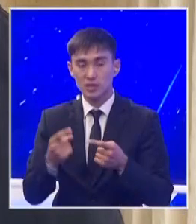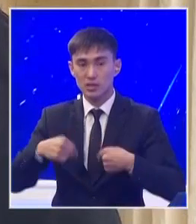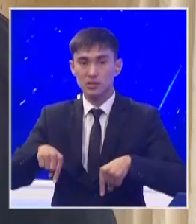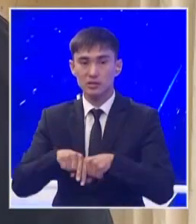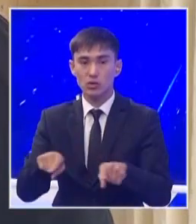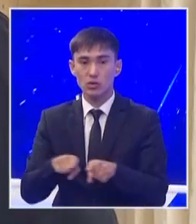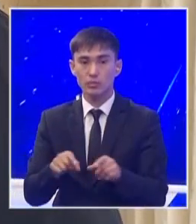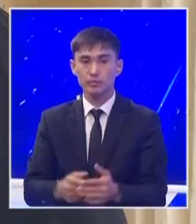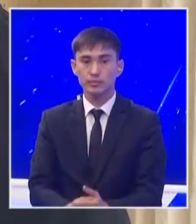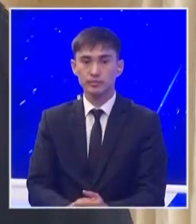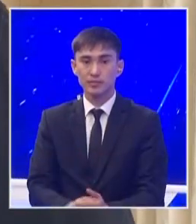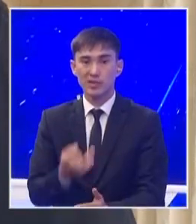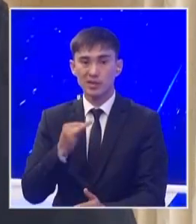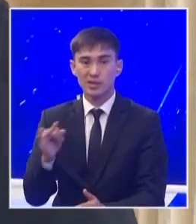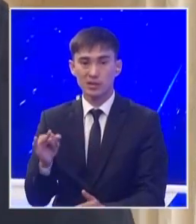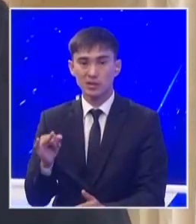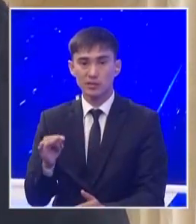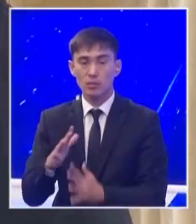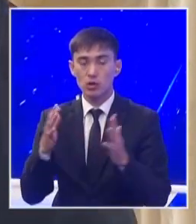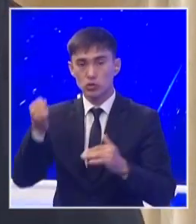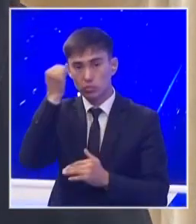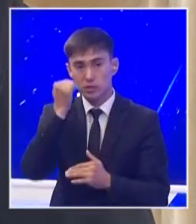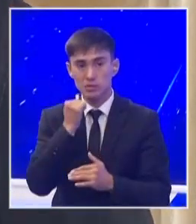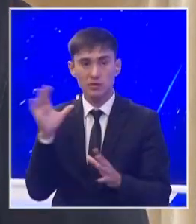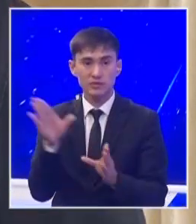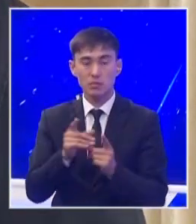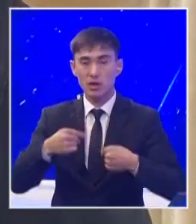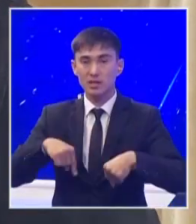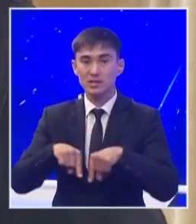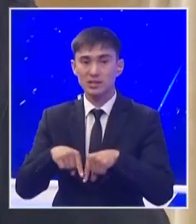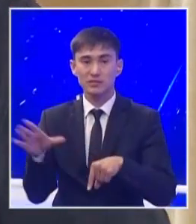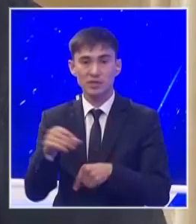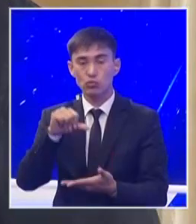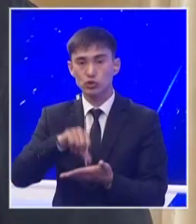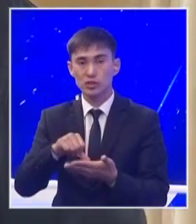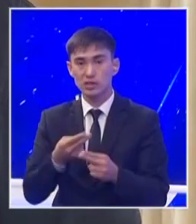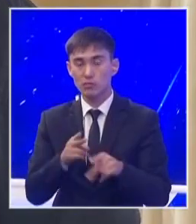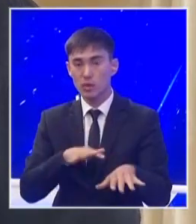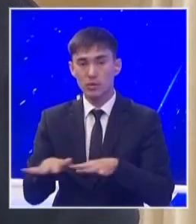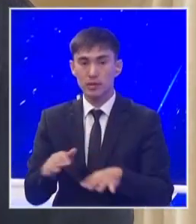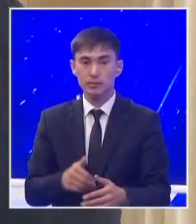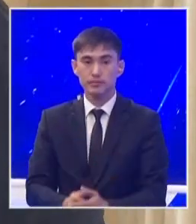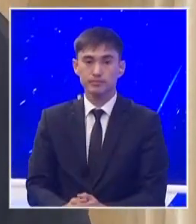организовывать такое. И большое спасибо всем организаторам и всем участникам данного мероприятия.